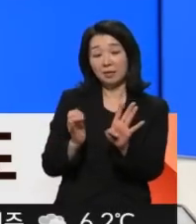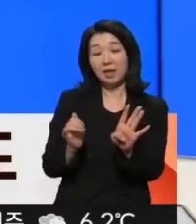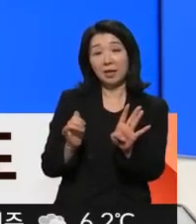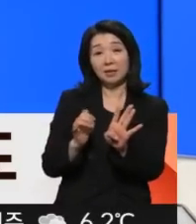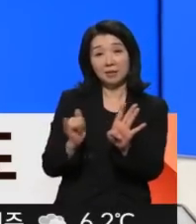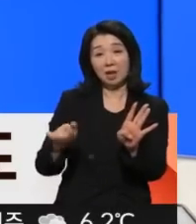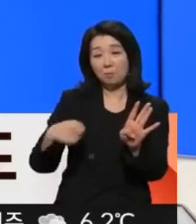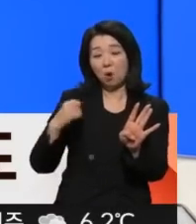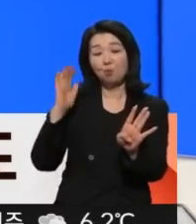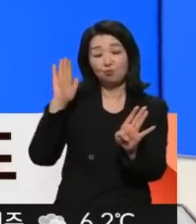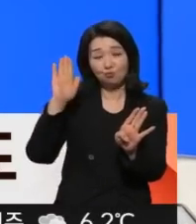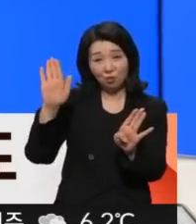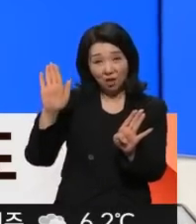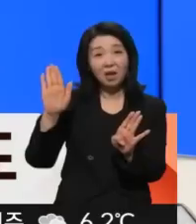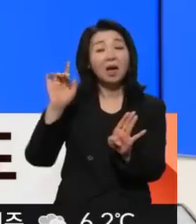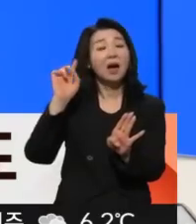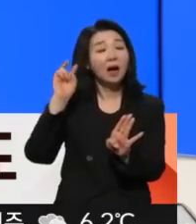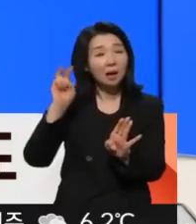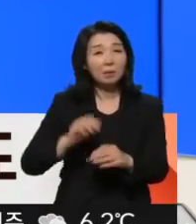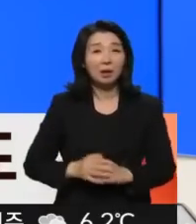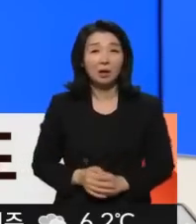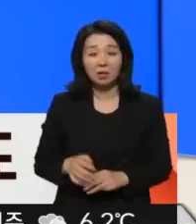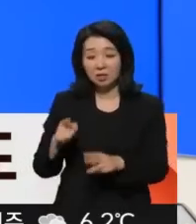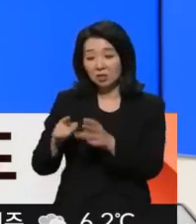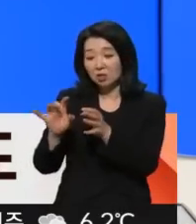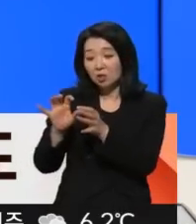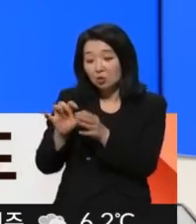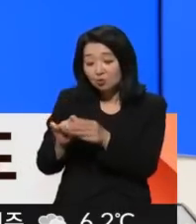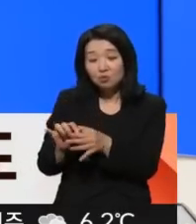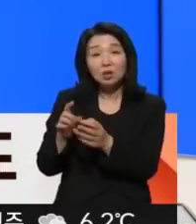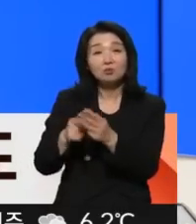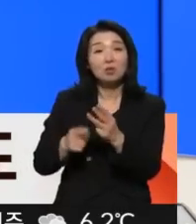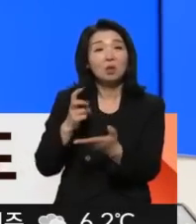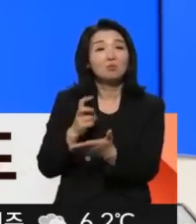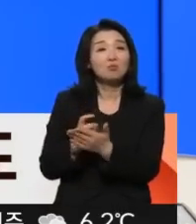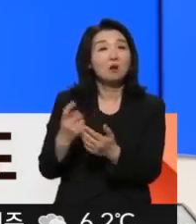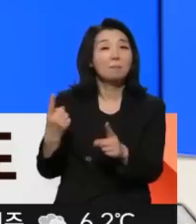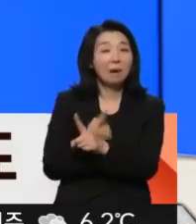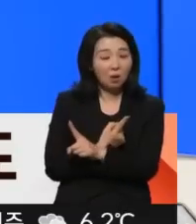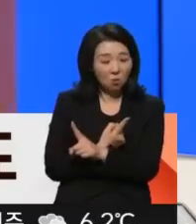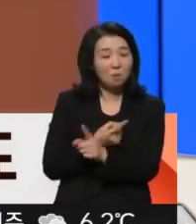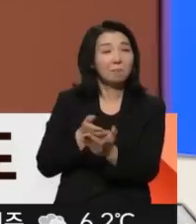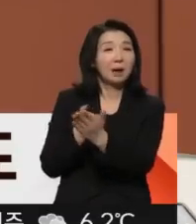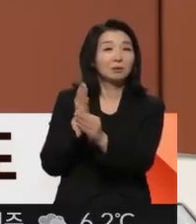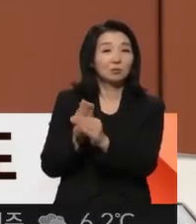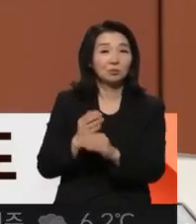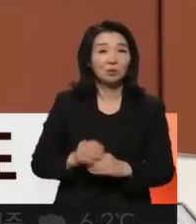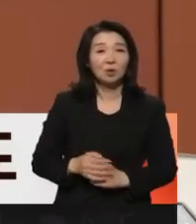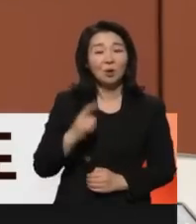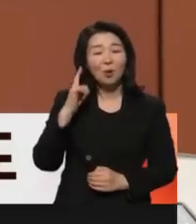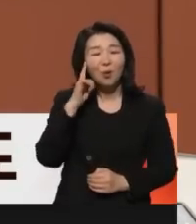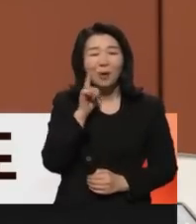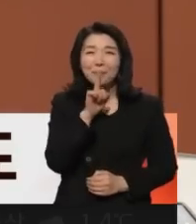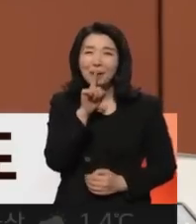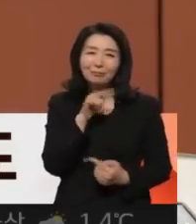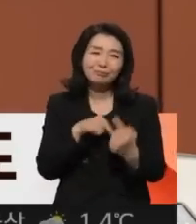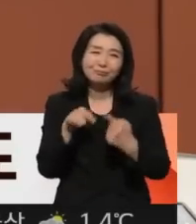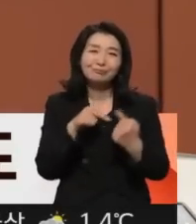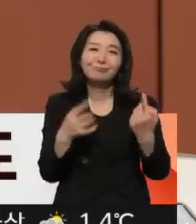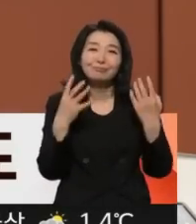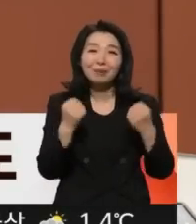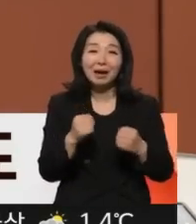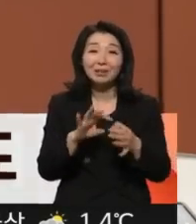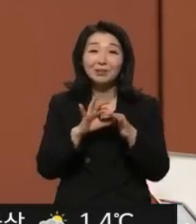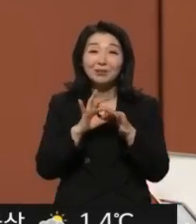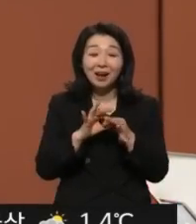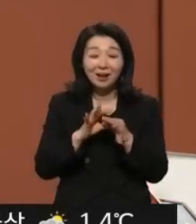그런 분위기가 형성되고 있는데요. 친윤계 중심으로 룰 변경 요구도 분출되고 있습니다. 물론 설왕설래도 한창인데요. 관련